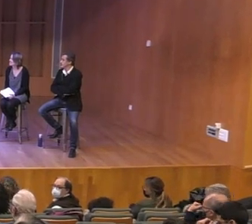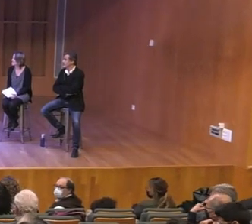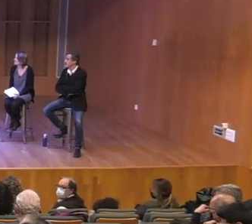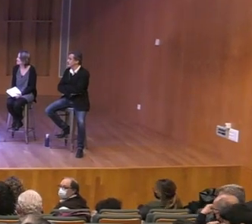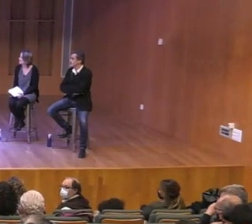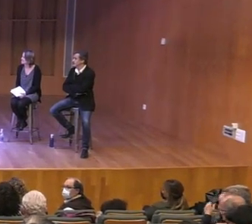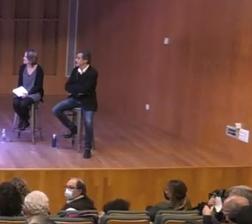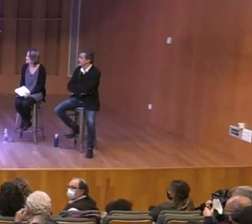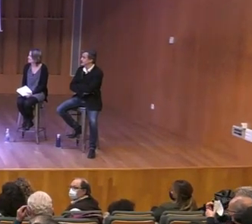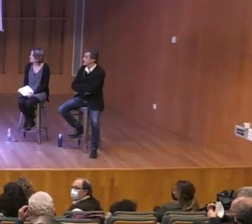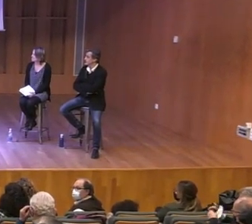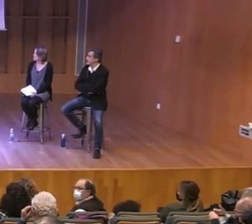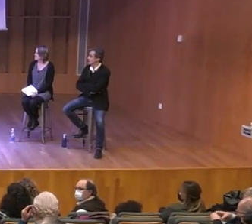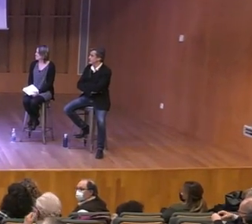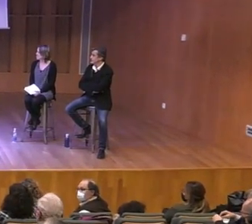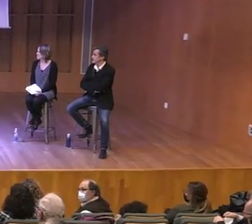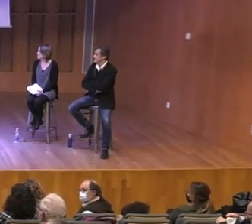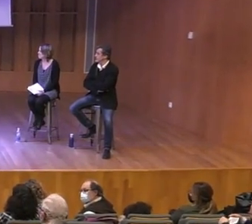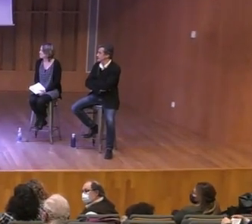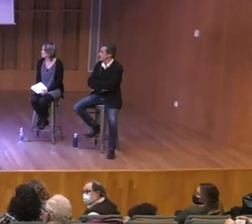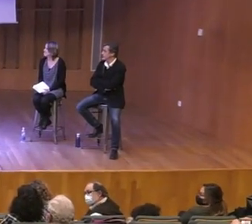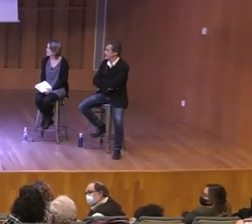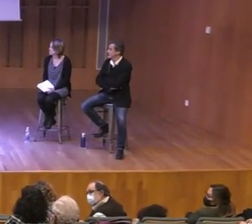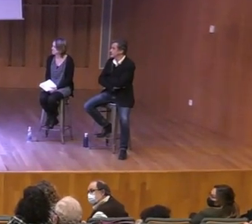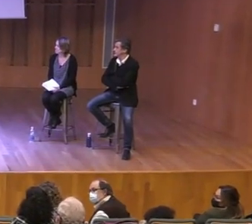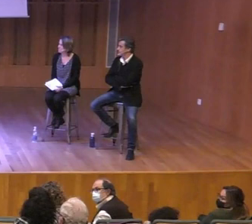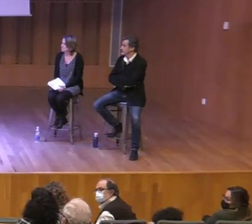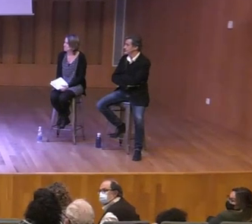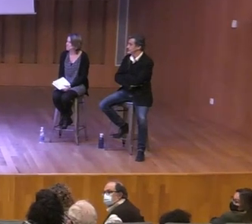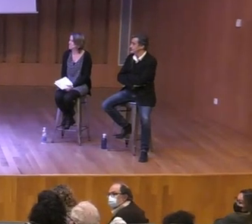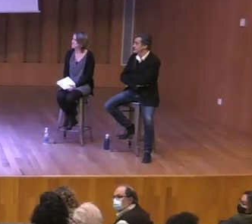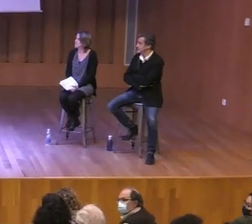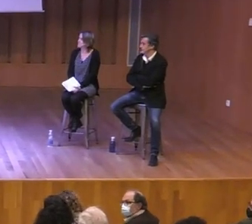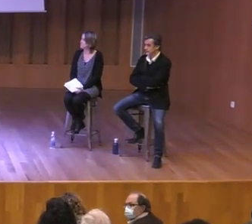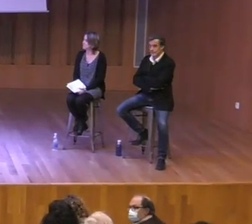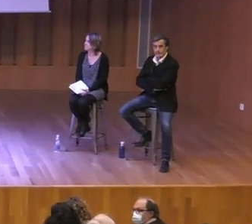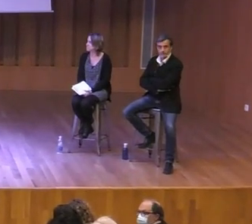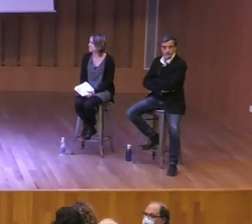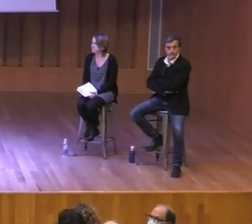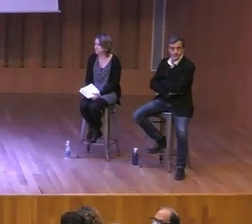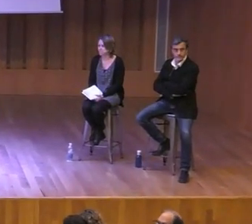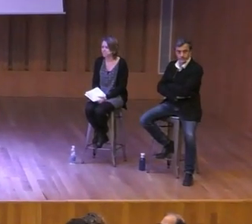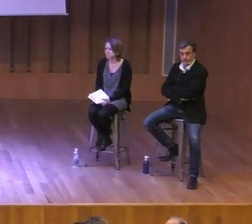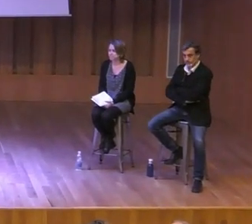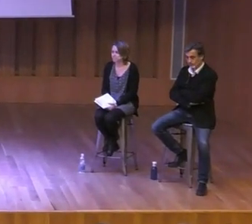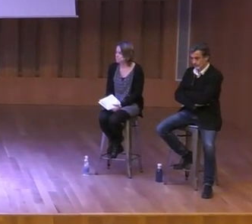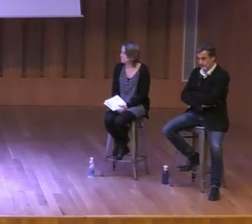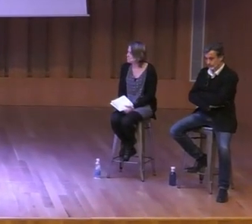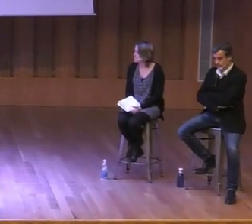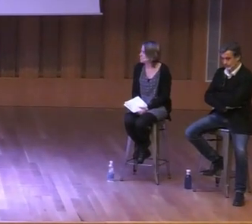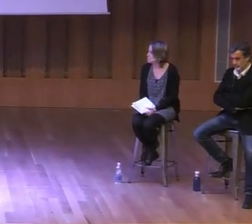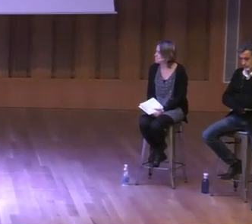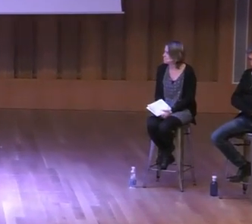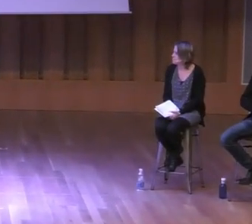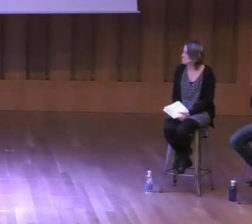perquè el que interessa avui també és donar peu no, a les preguntes, a les interpel·lacions, a la solució dels dubtes que puguem